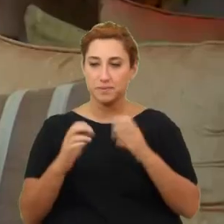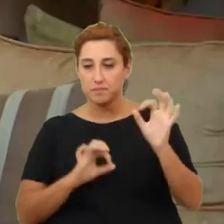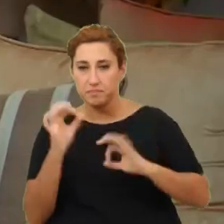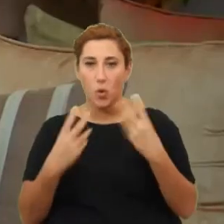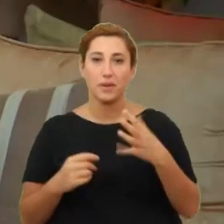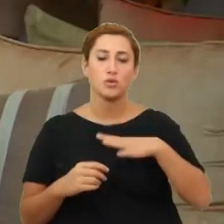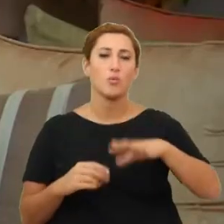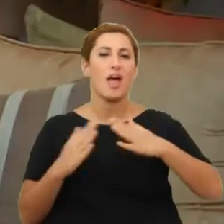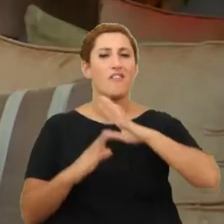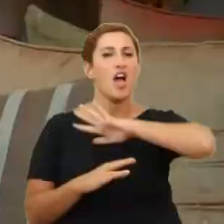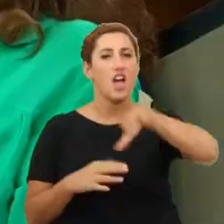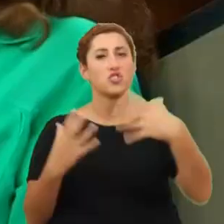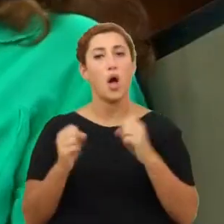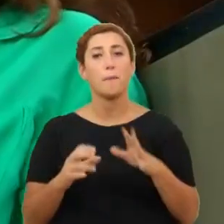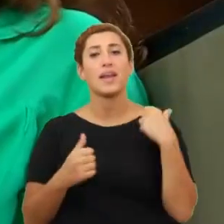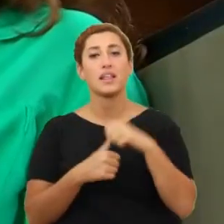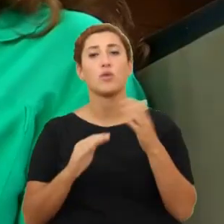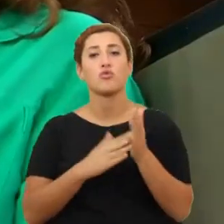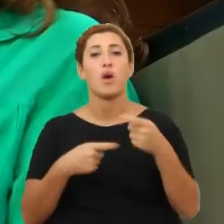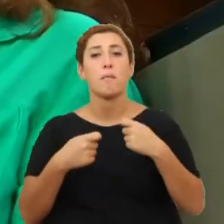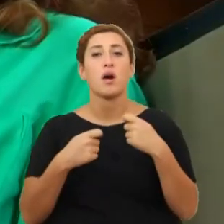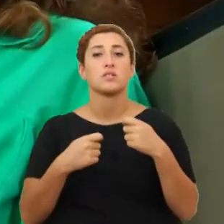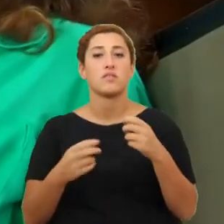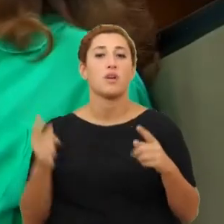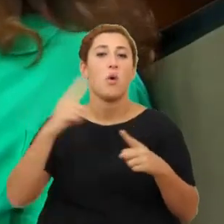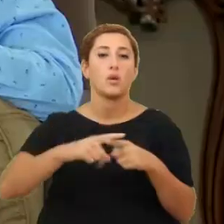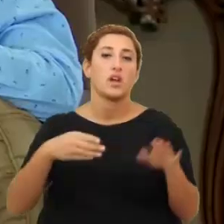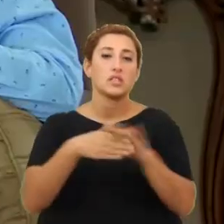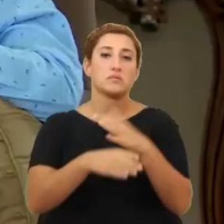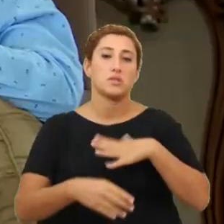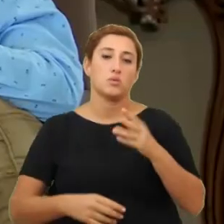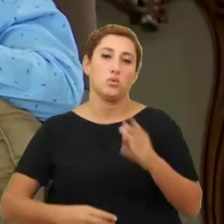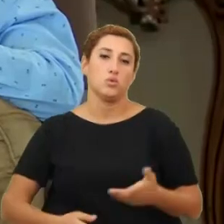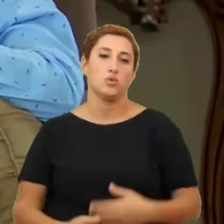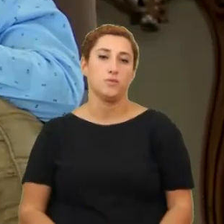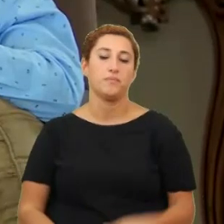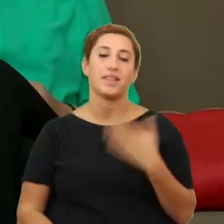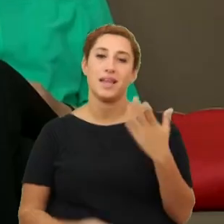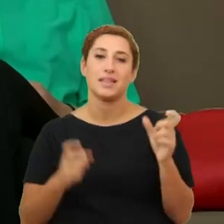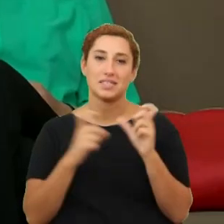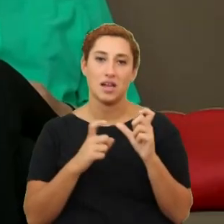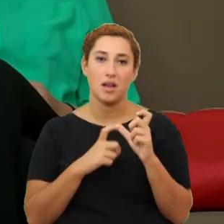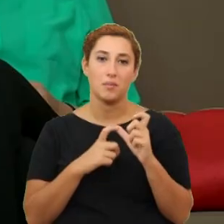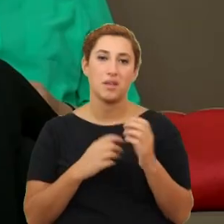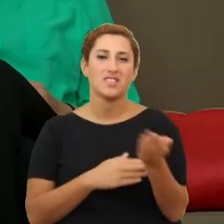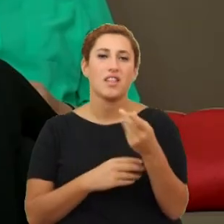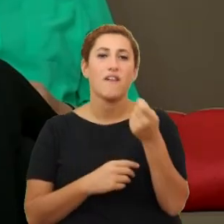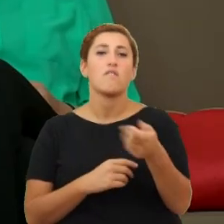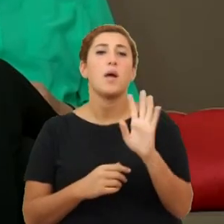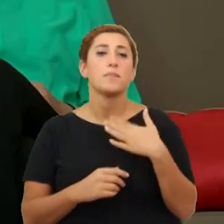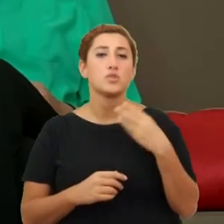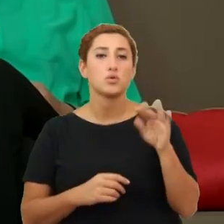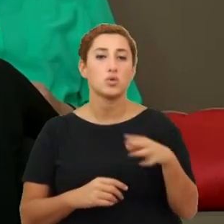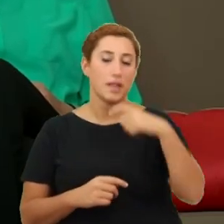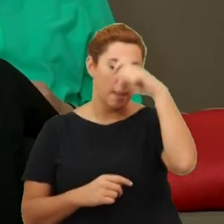Yani bu eve her şeyi alınıyor ama yine de mutfak masrafına iştirak etmek istiyor çocuk. Ya Şepil. Sadaka vermeyecek mi biz